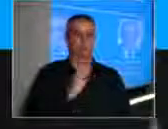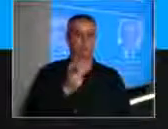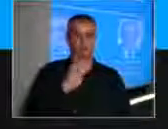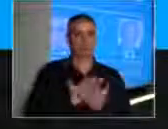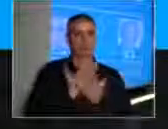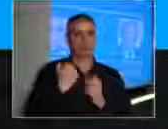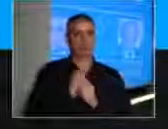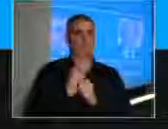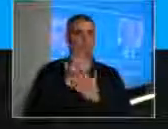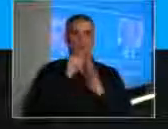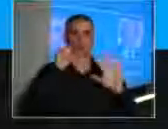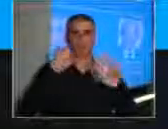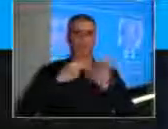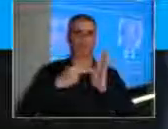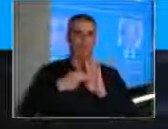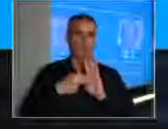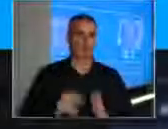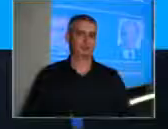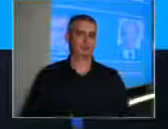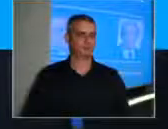הוכיחו ביצוע פה 6 שנים בפוליטיקה.